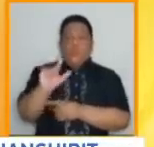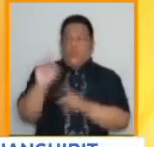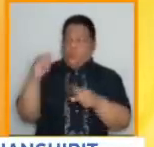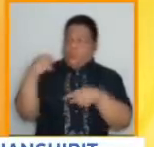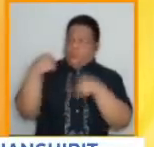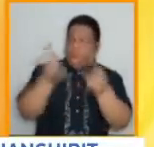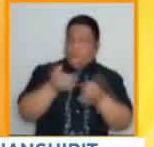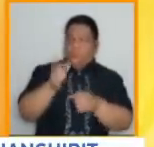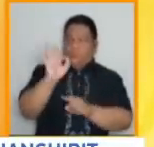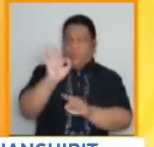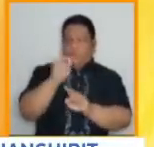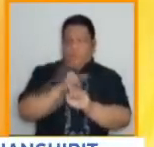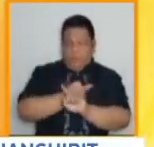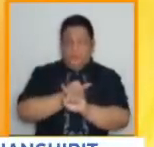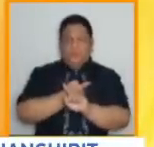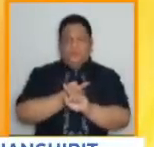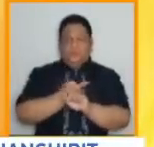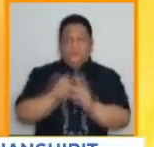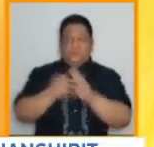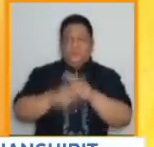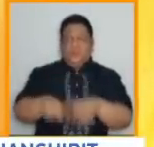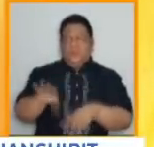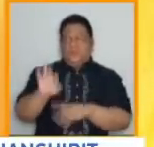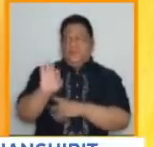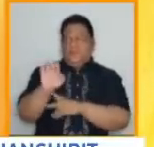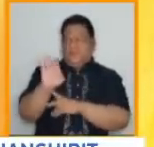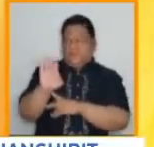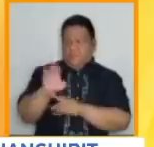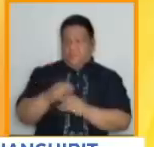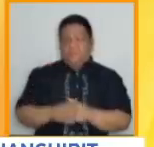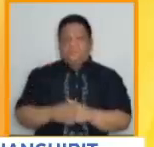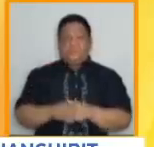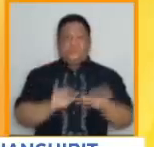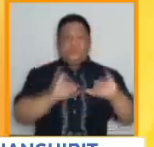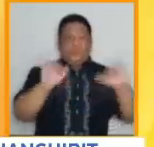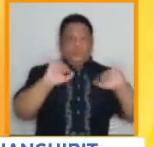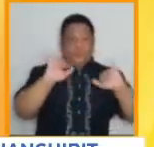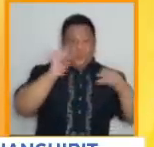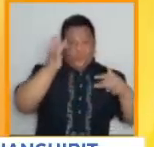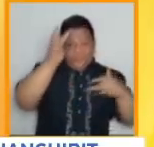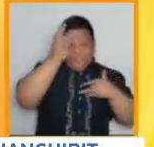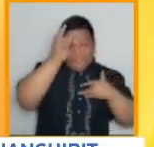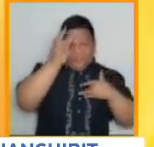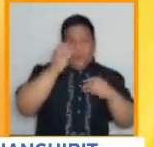Pebrero. Bumaba rin lalo ang mga aktibong kaso o yung mga nagpapagaling pa sa